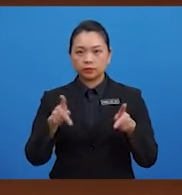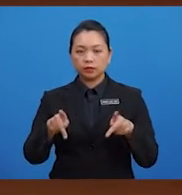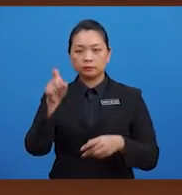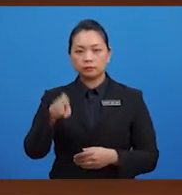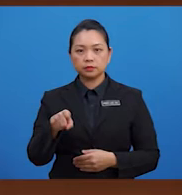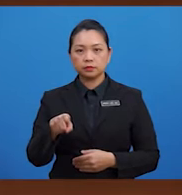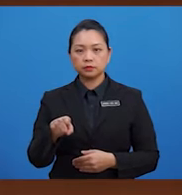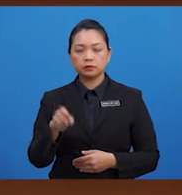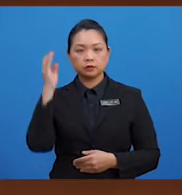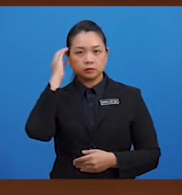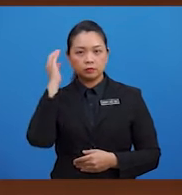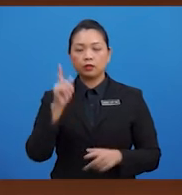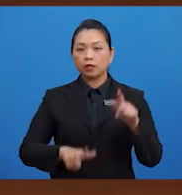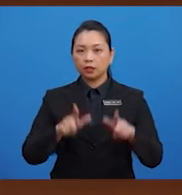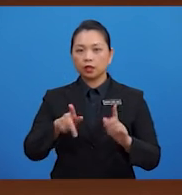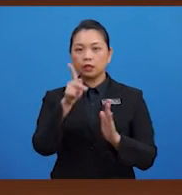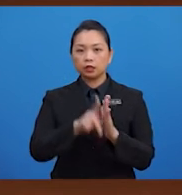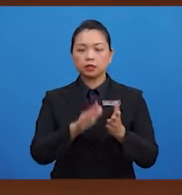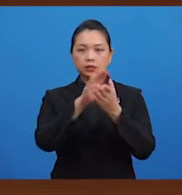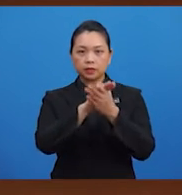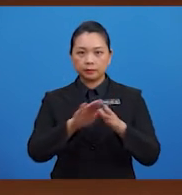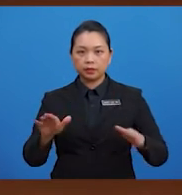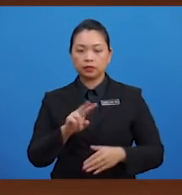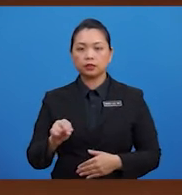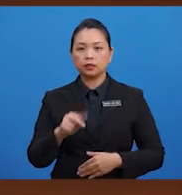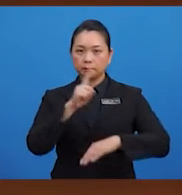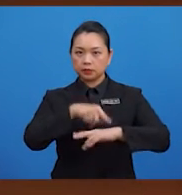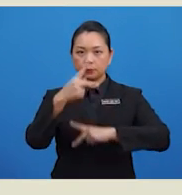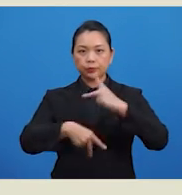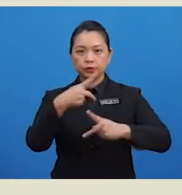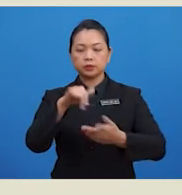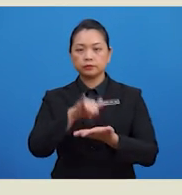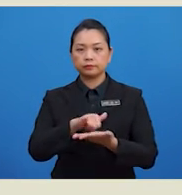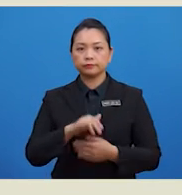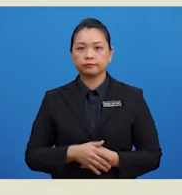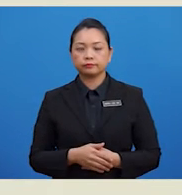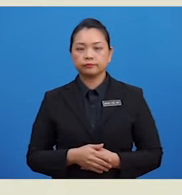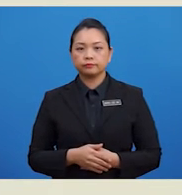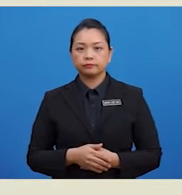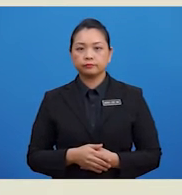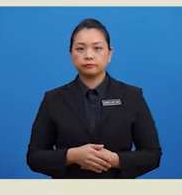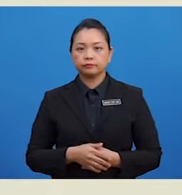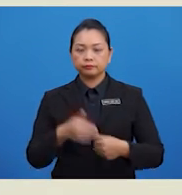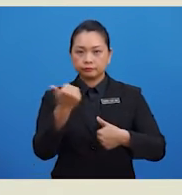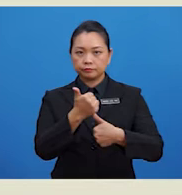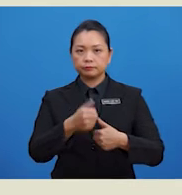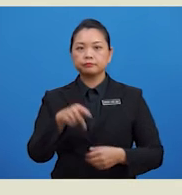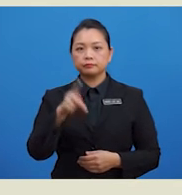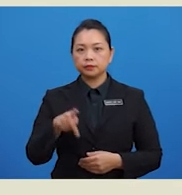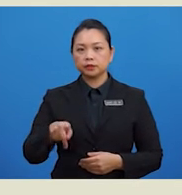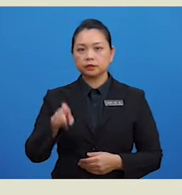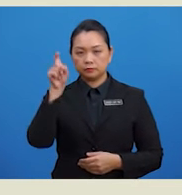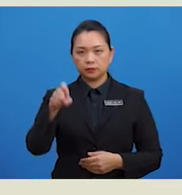beratkan langkah keselamatan sepanjang proses tersebut. Pertama, pelajar harus